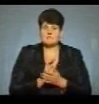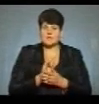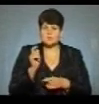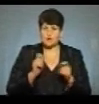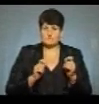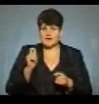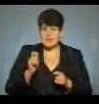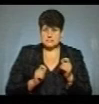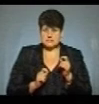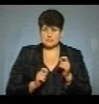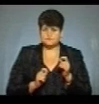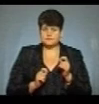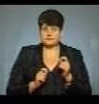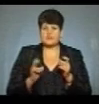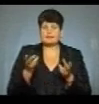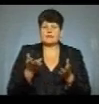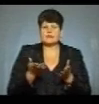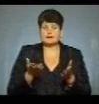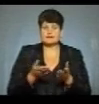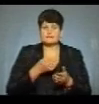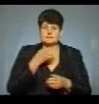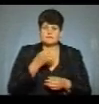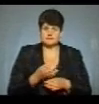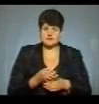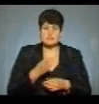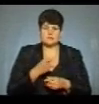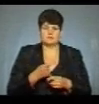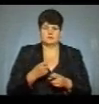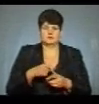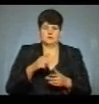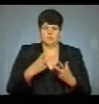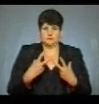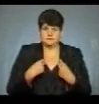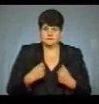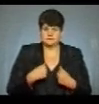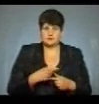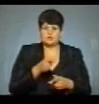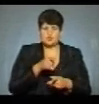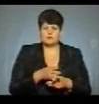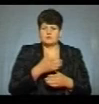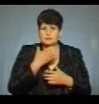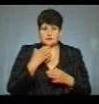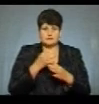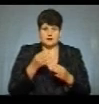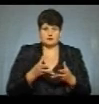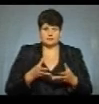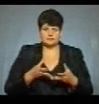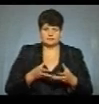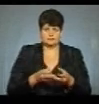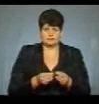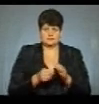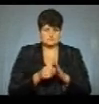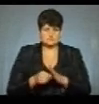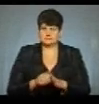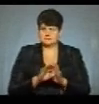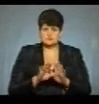прес-конференція, на який він заявляв і запевняв мене, що на нього не здійснюється ніякого тиску ні